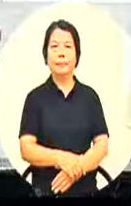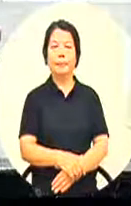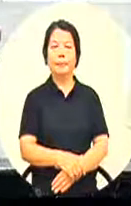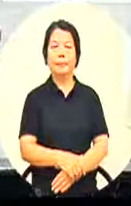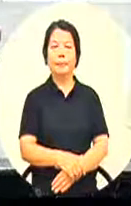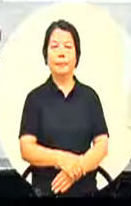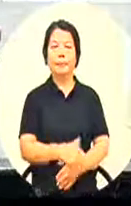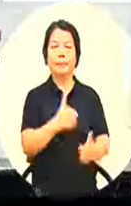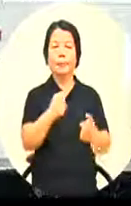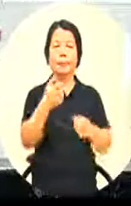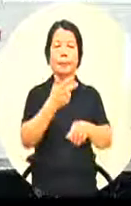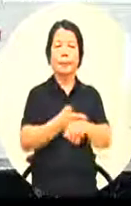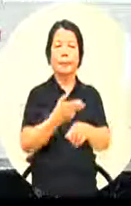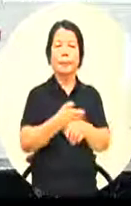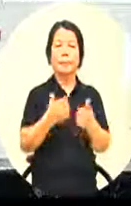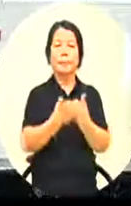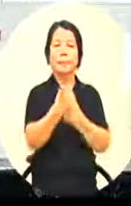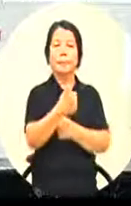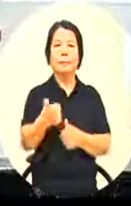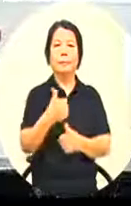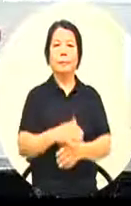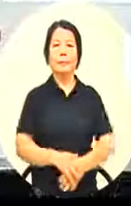好，谢谢罗鼎成议员。